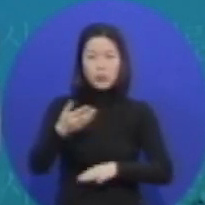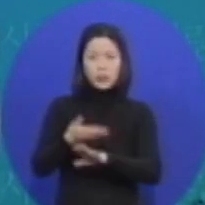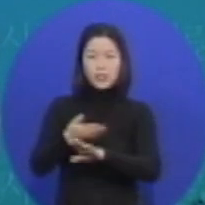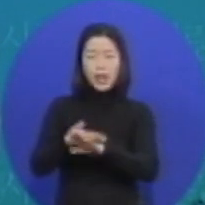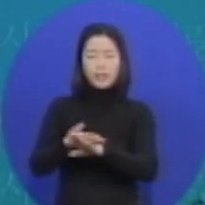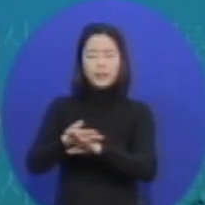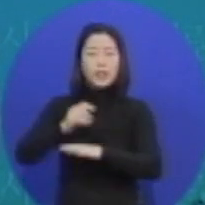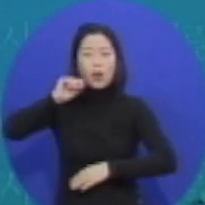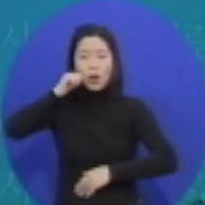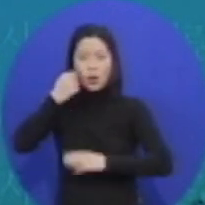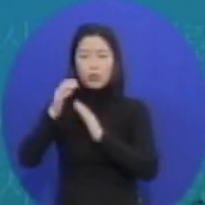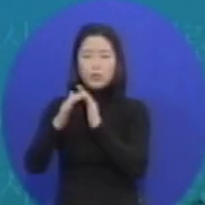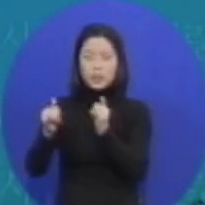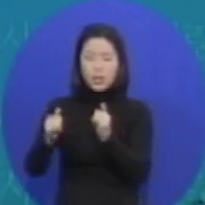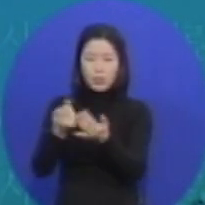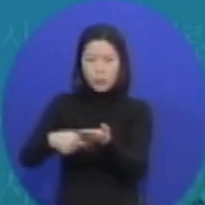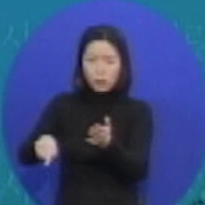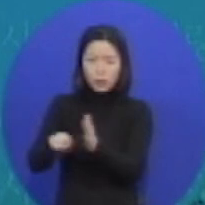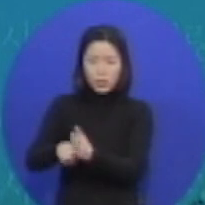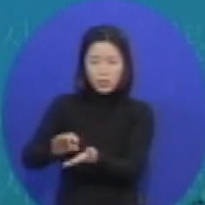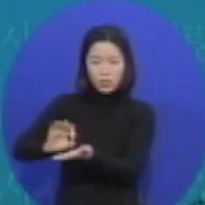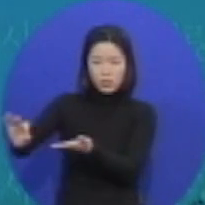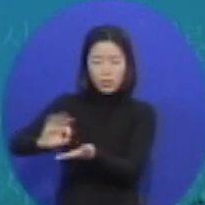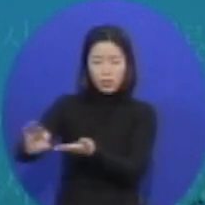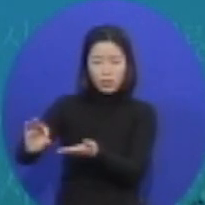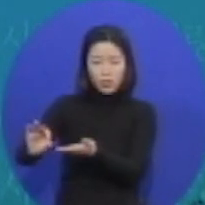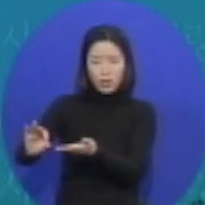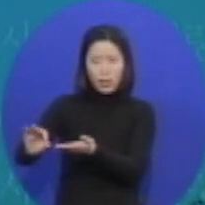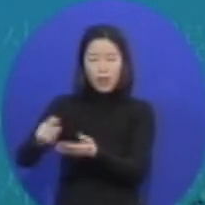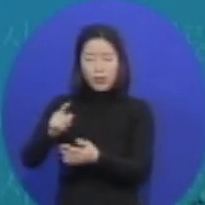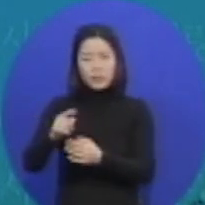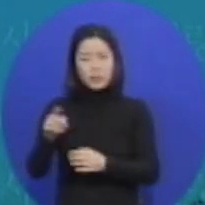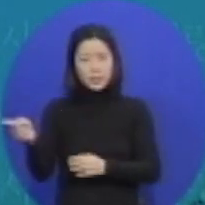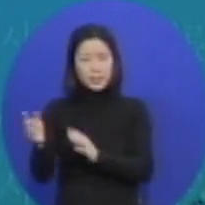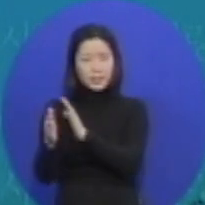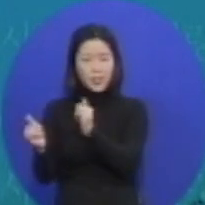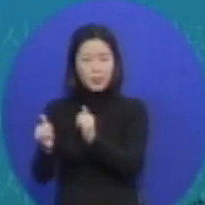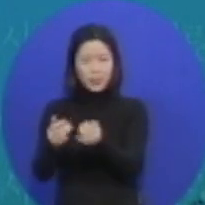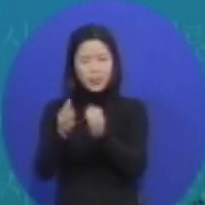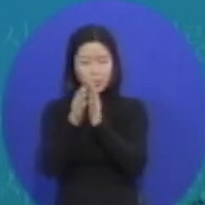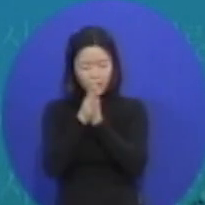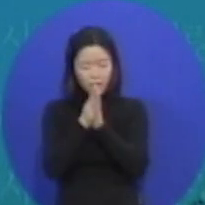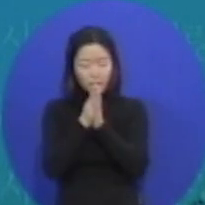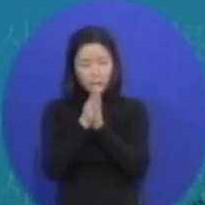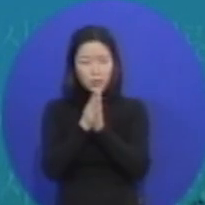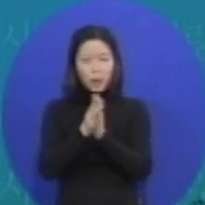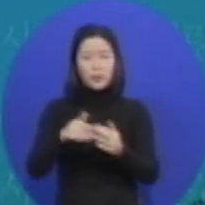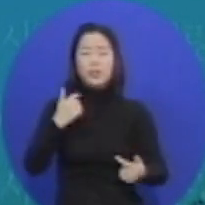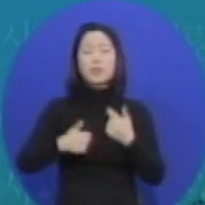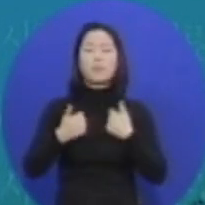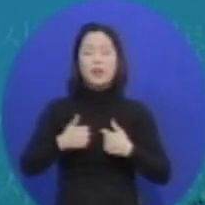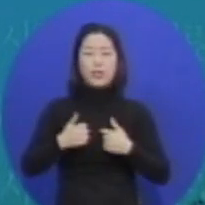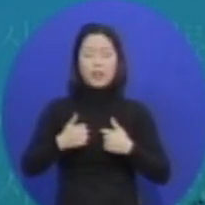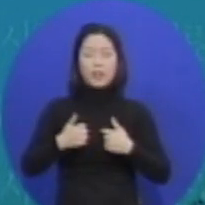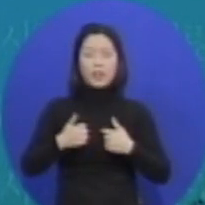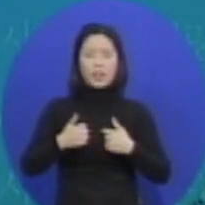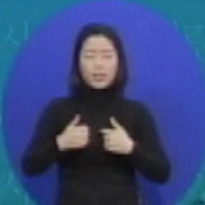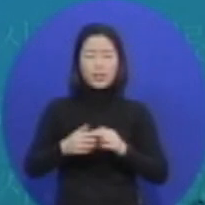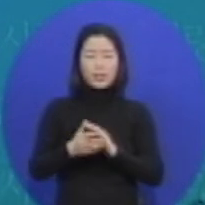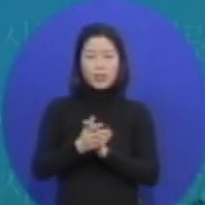어려운 사람들이 선한목자 교회 주소 감성 거 많이 나오게 해주세요 이렇게 기도해야 그게 정상이 되요